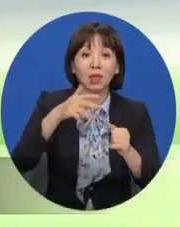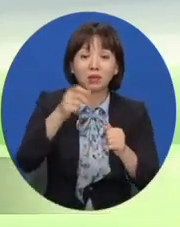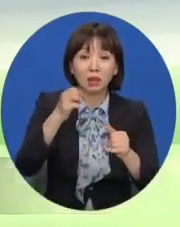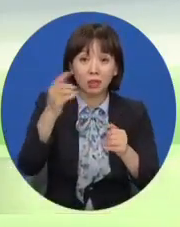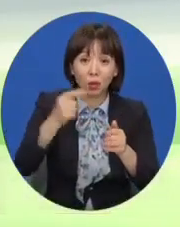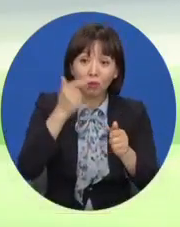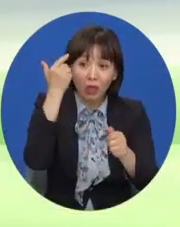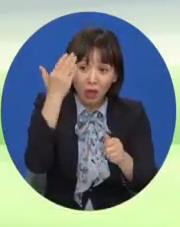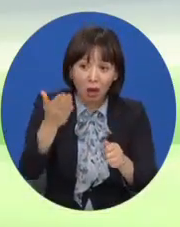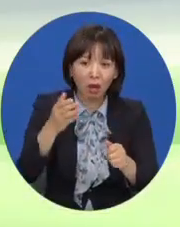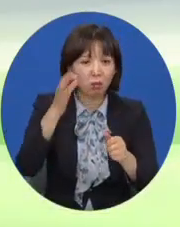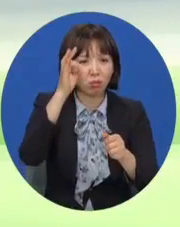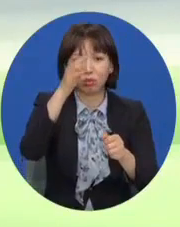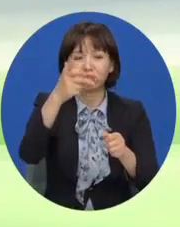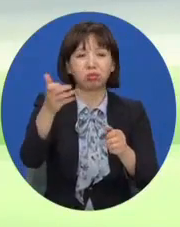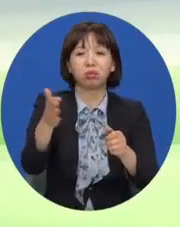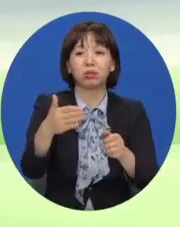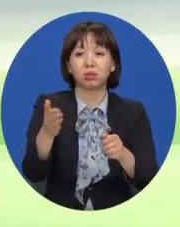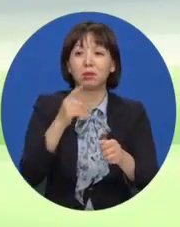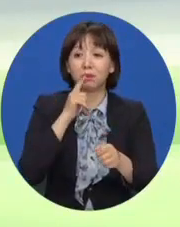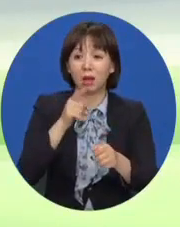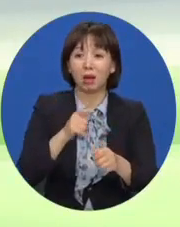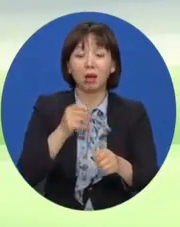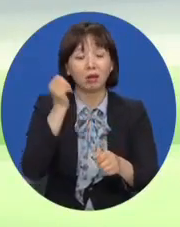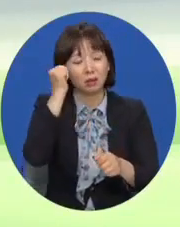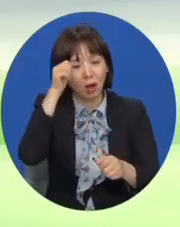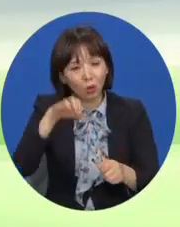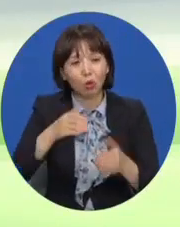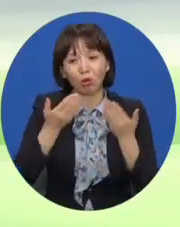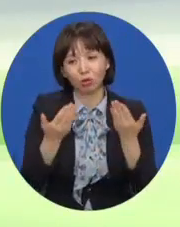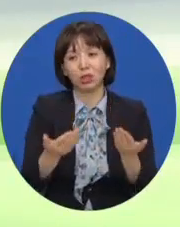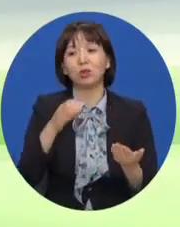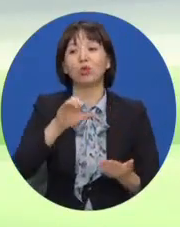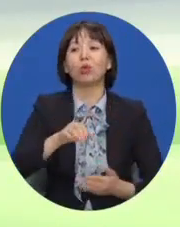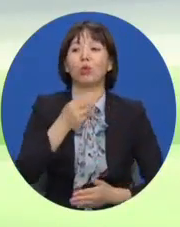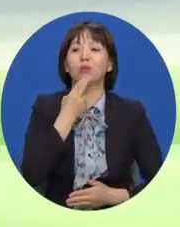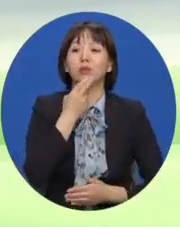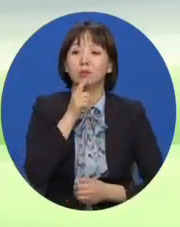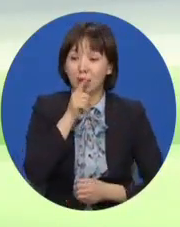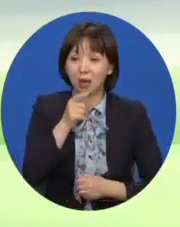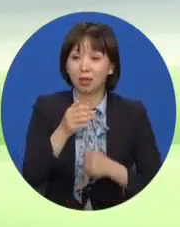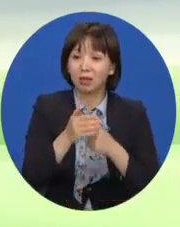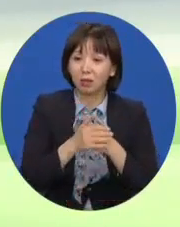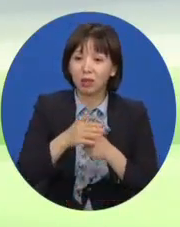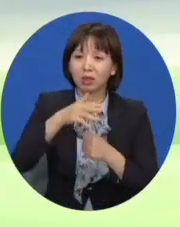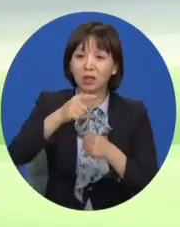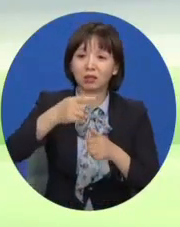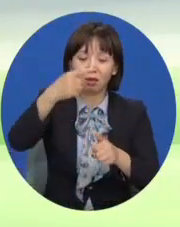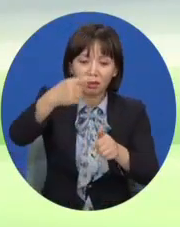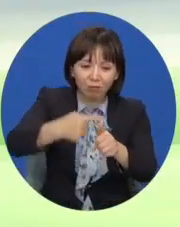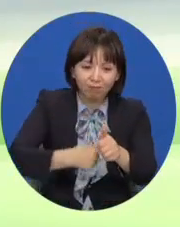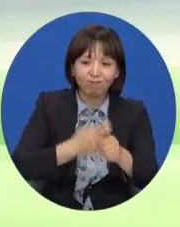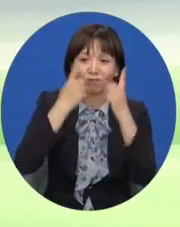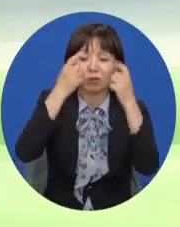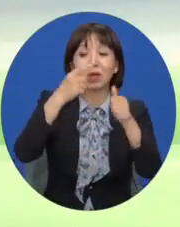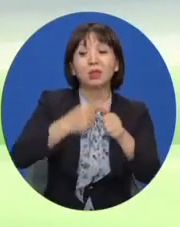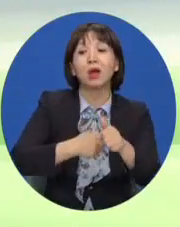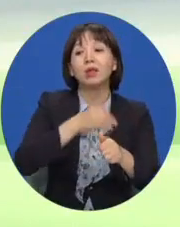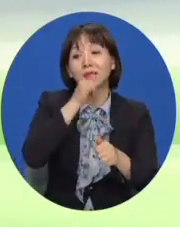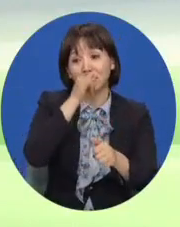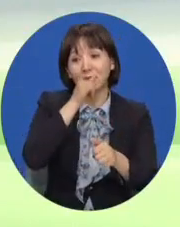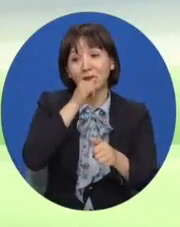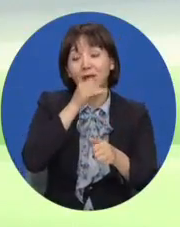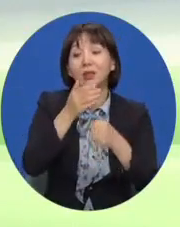물어보니까 볼 게 없다. 잘 때도 없고 쉴 곳이 없다. 저는 느낀 것이 우리 제천은 천혜의 관광 자원이 있습니다. 그래서 우선